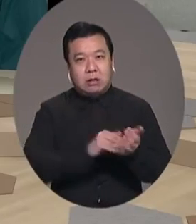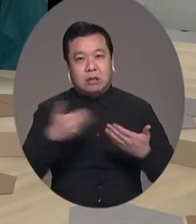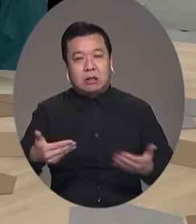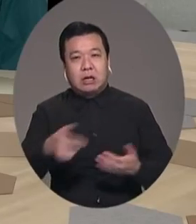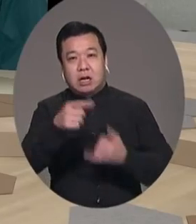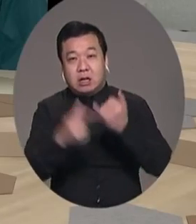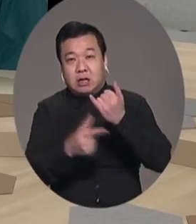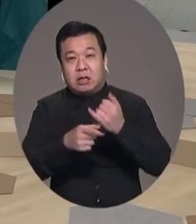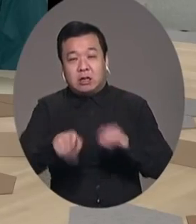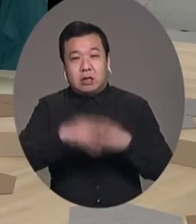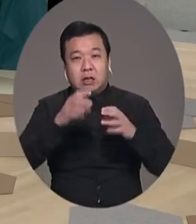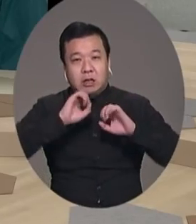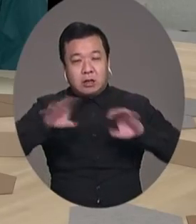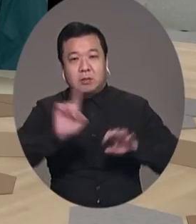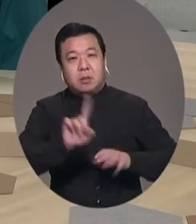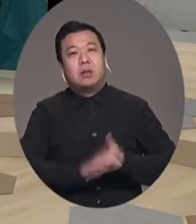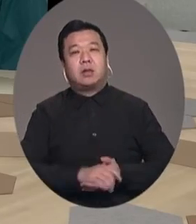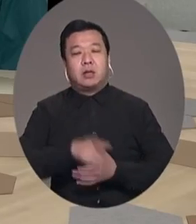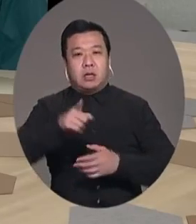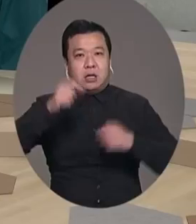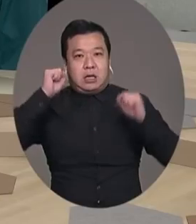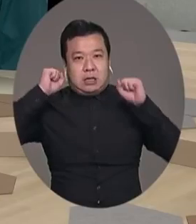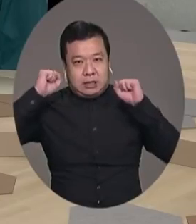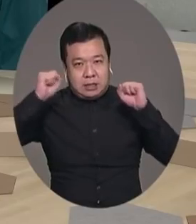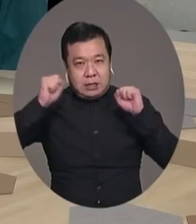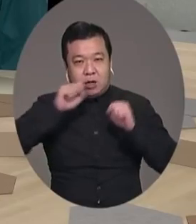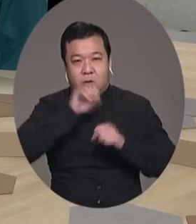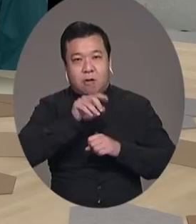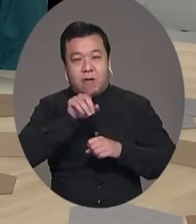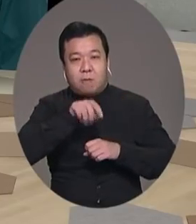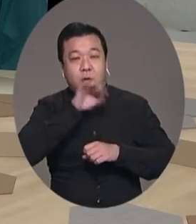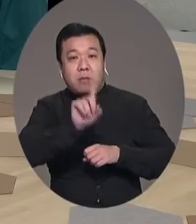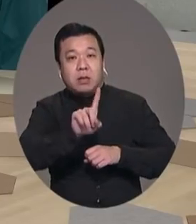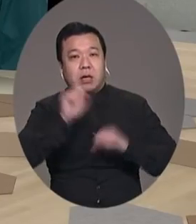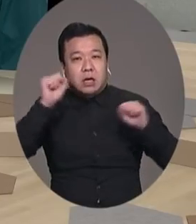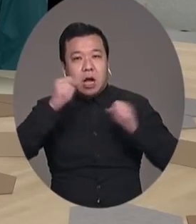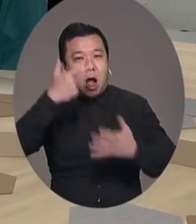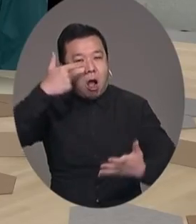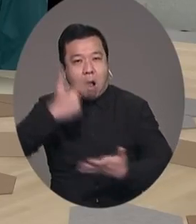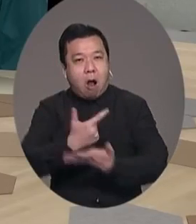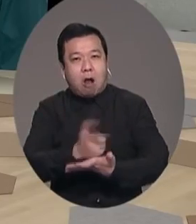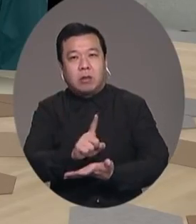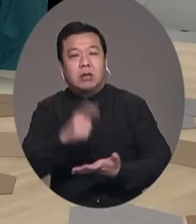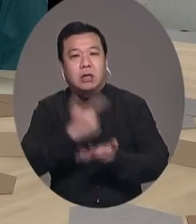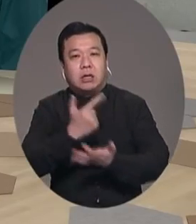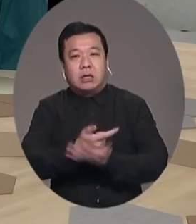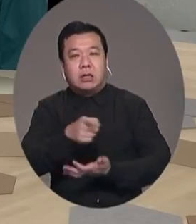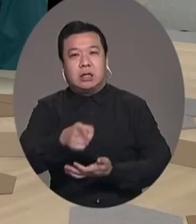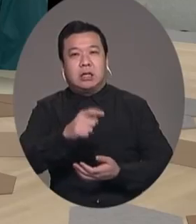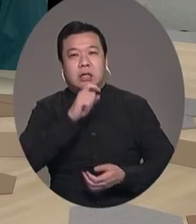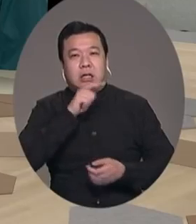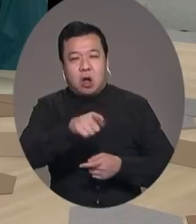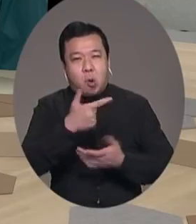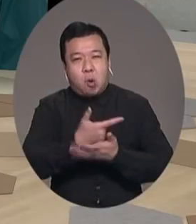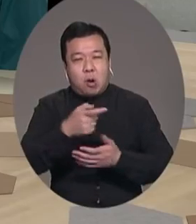候，文斯尼就在公开信提到疫情，他就说体育赛事的重要性，他说在这